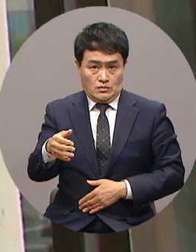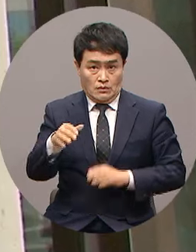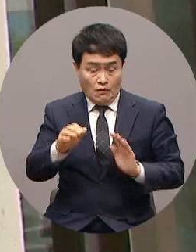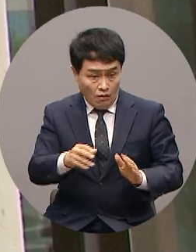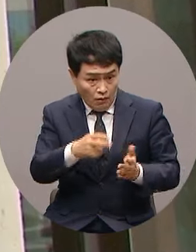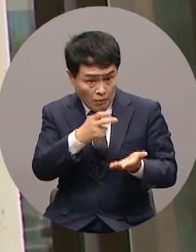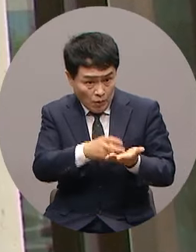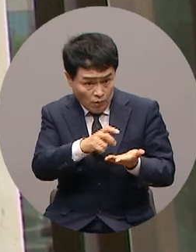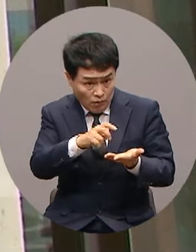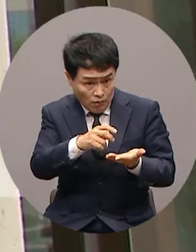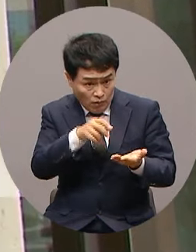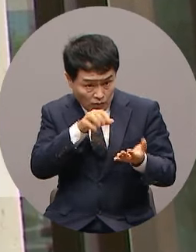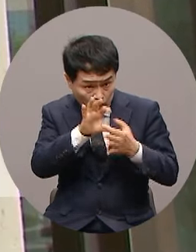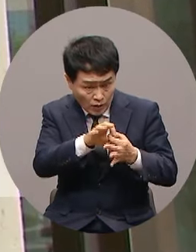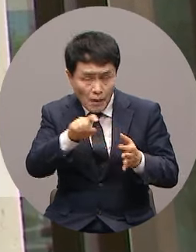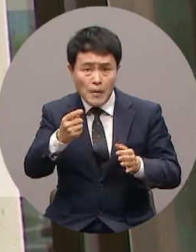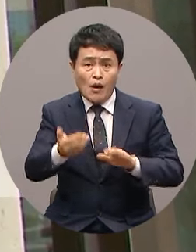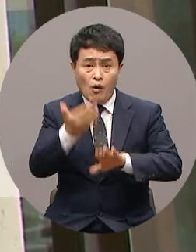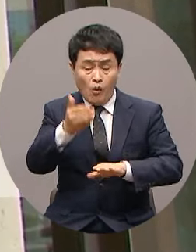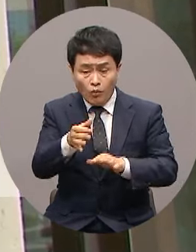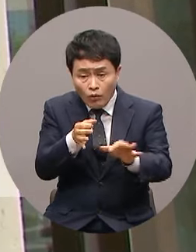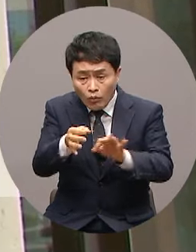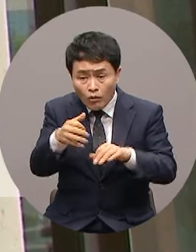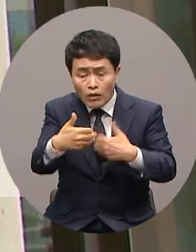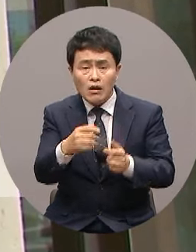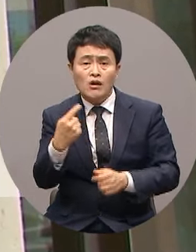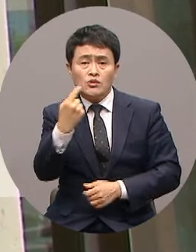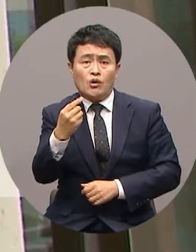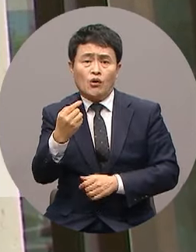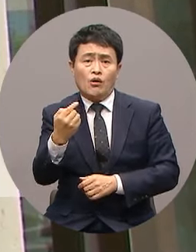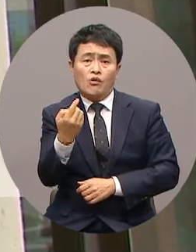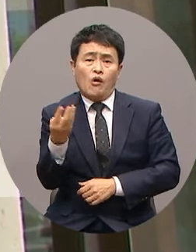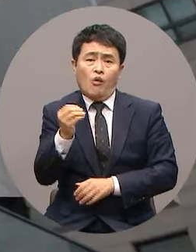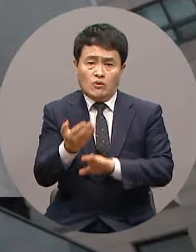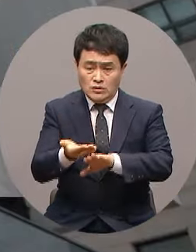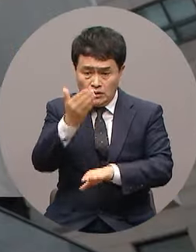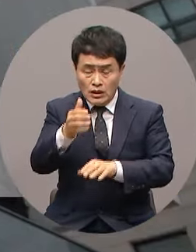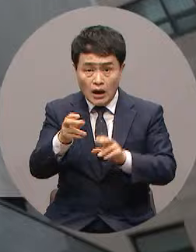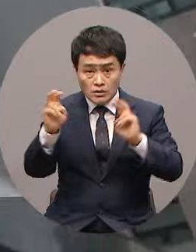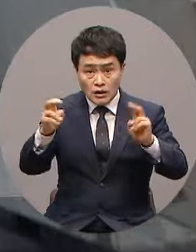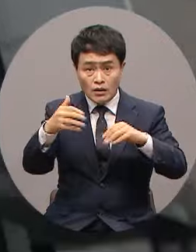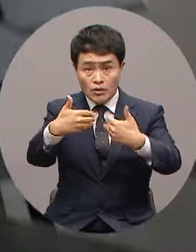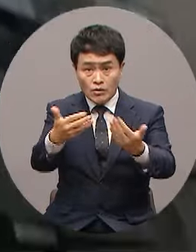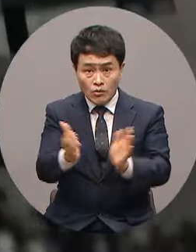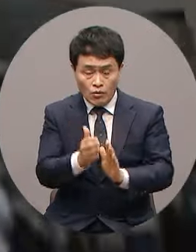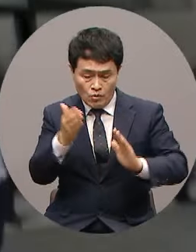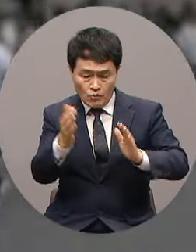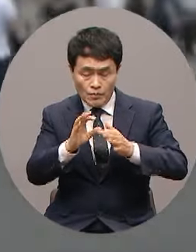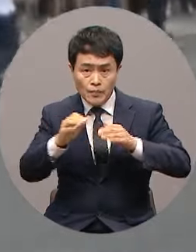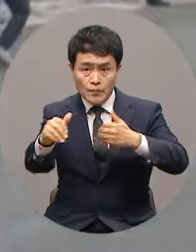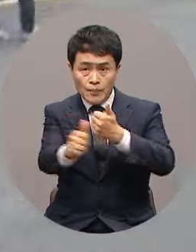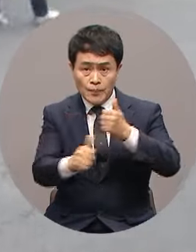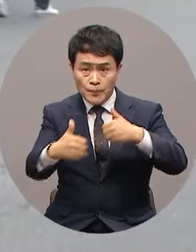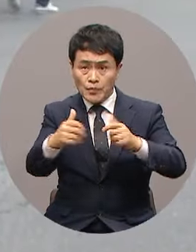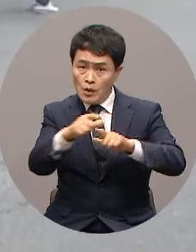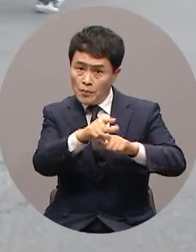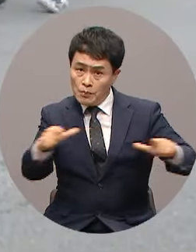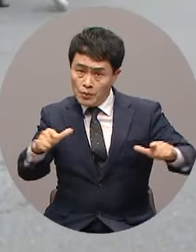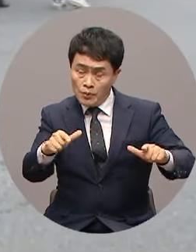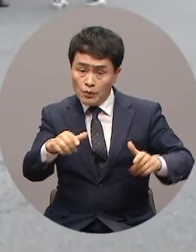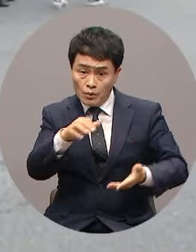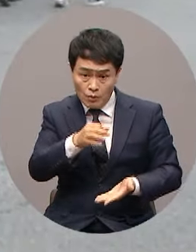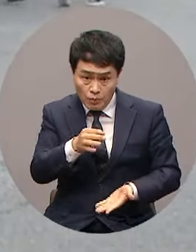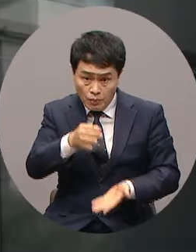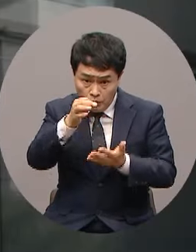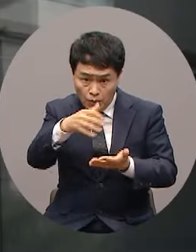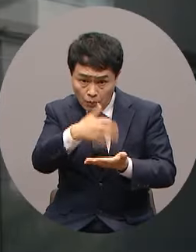매출 100억 원 이상이거나 중개거래 규모가 1000억 원 이상 사업자입니다. 공정위는 법 적용 대상 사업자의 평균 정산 기일이